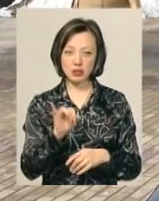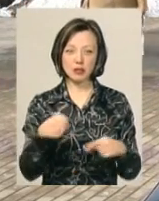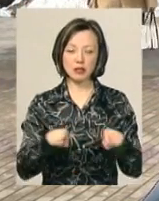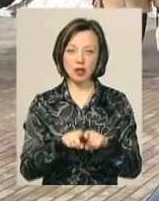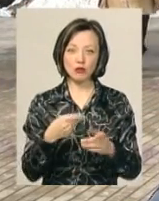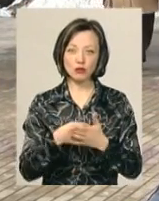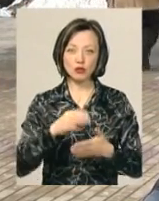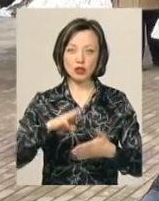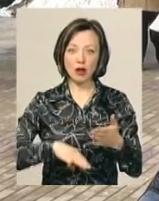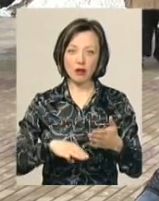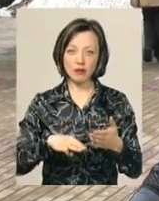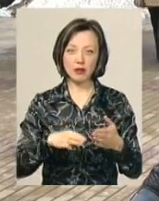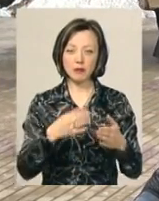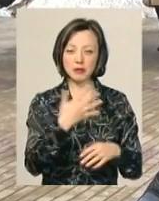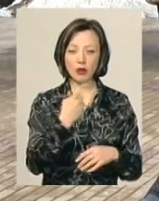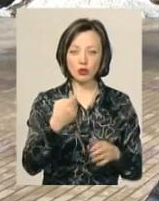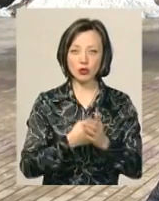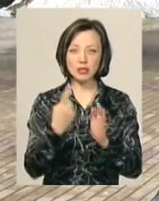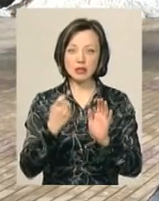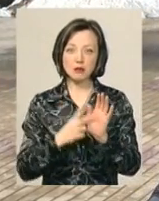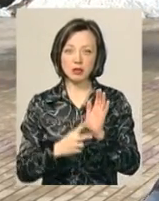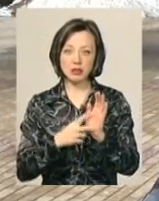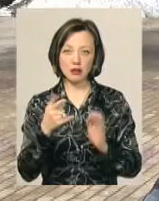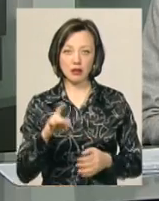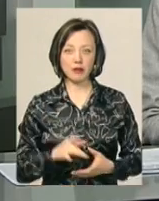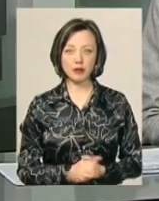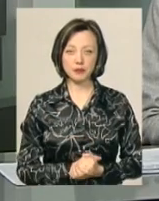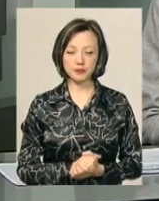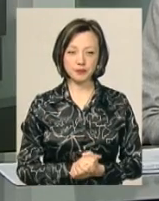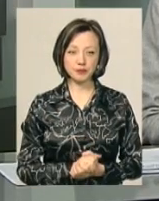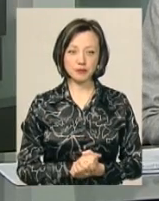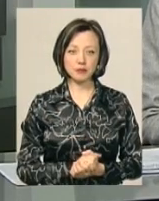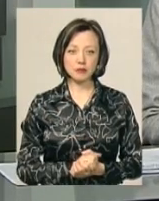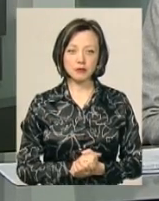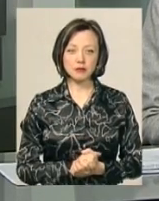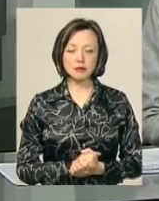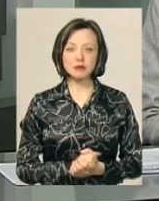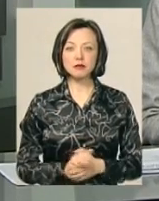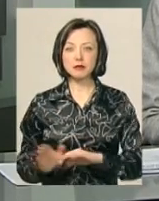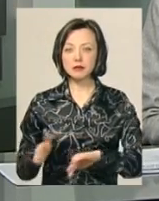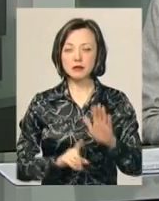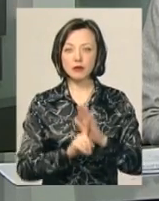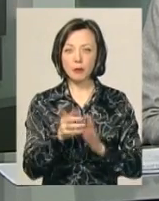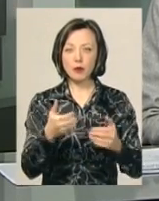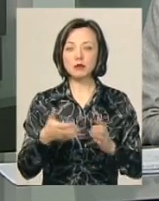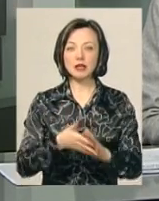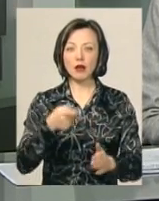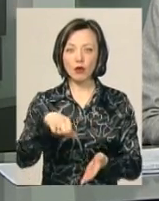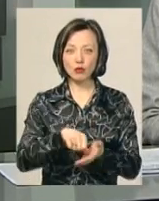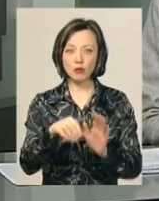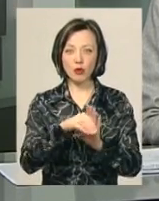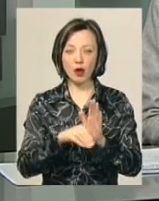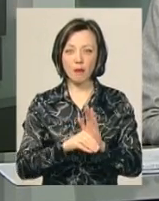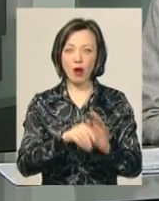суми саме штрафу від 51 до 170 гривень. Стартував прийом заявок на участь у програмі